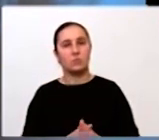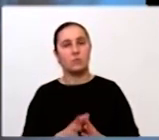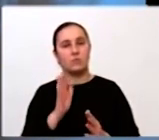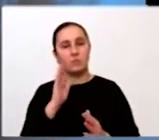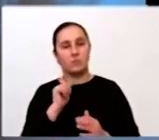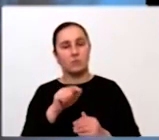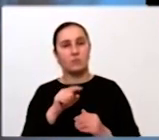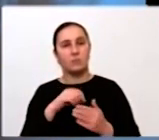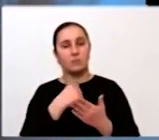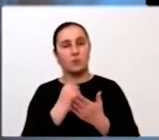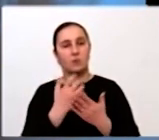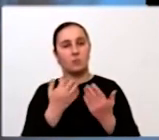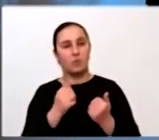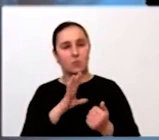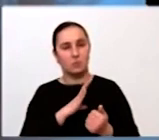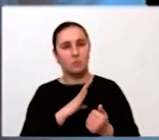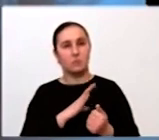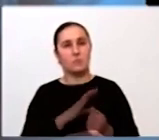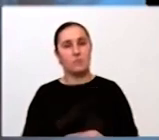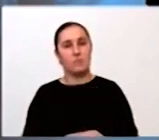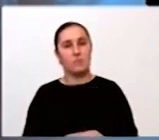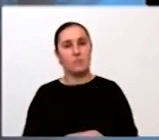Va belgilab oldik.